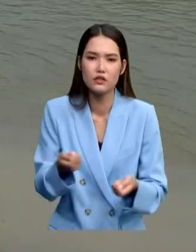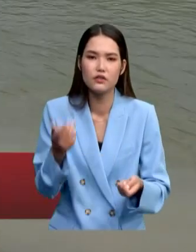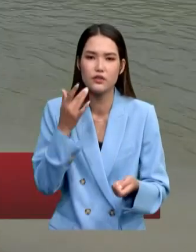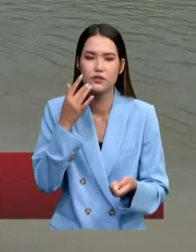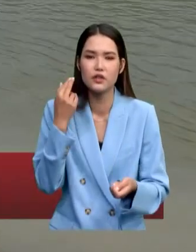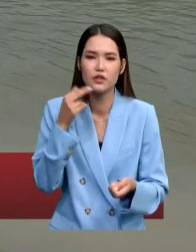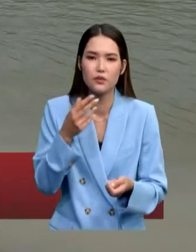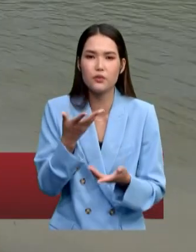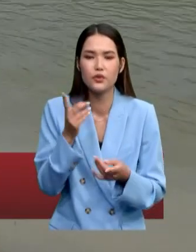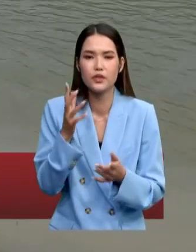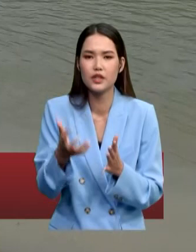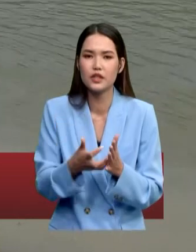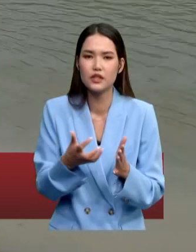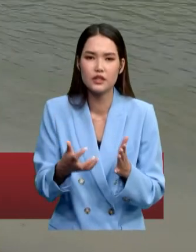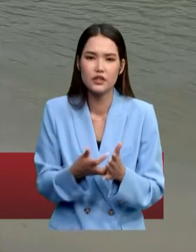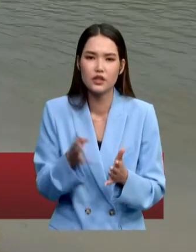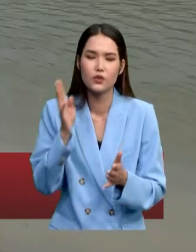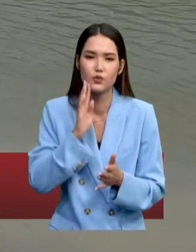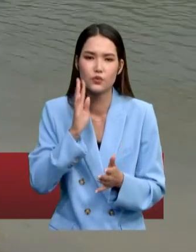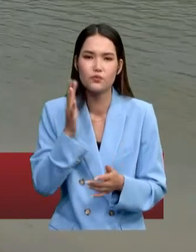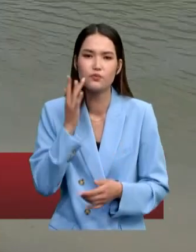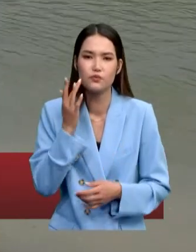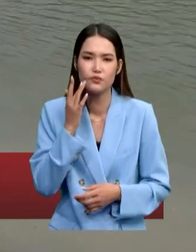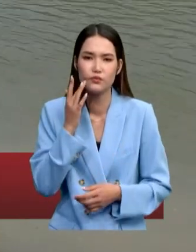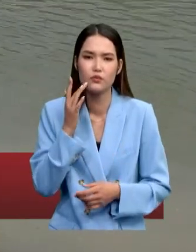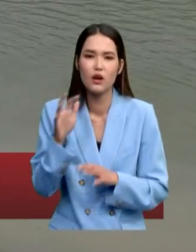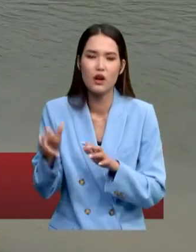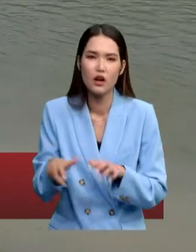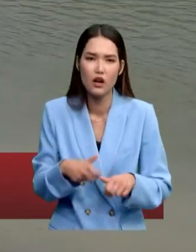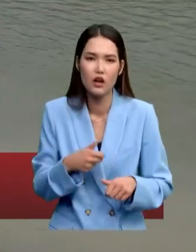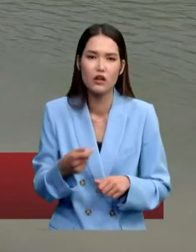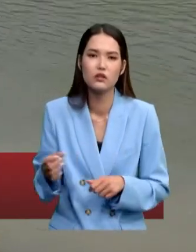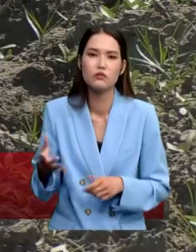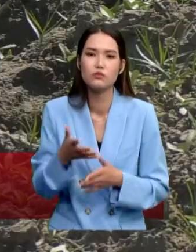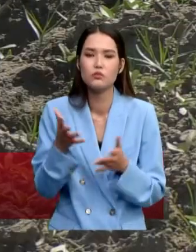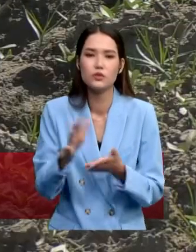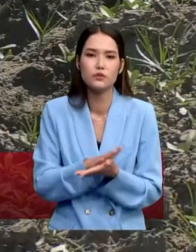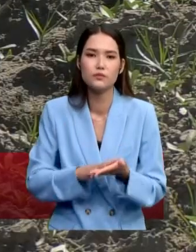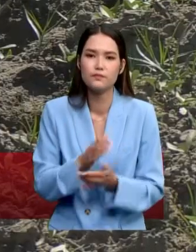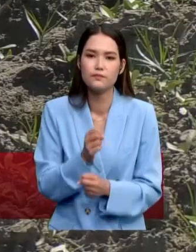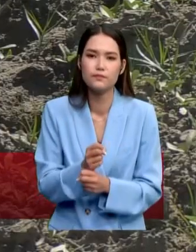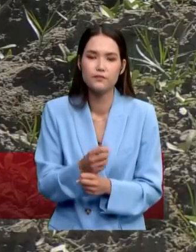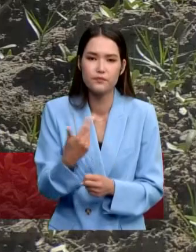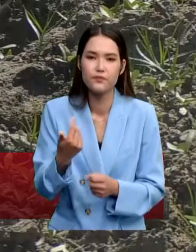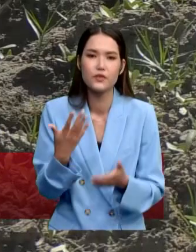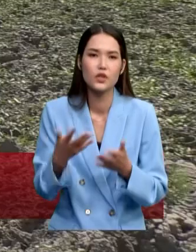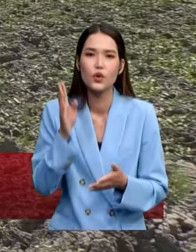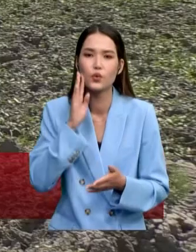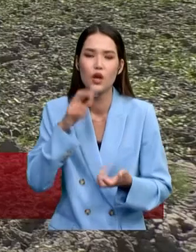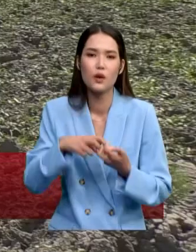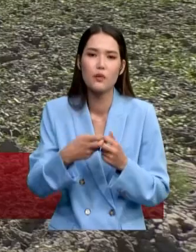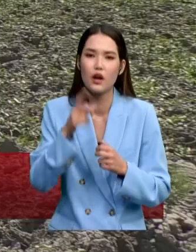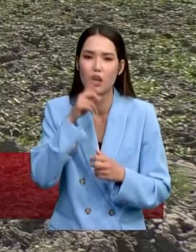білмейміз ешкім. Әйтеуір ағын су болғаннан кейін алып ішіп жатырмыз, басқа ішетін суы жоқ. Егер су проблемасы